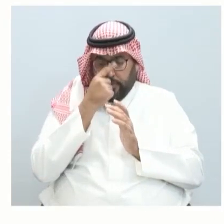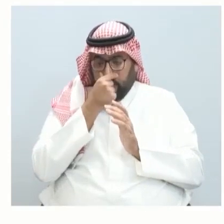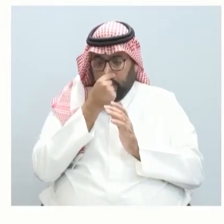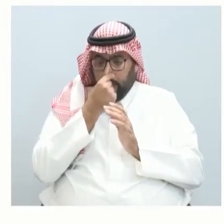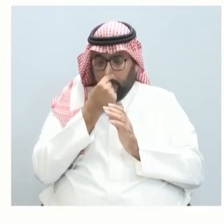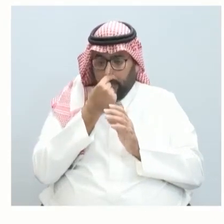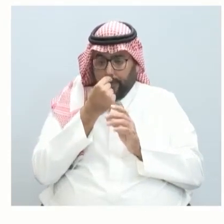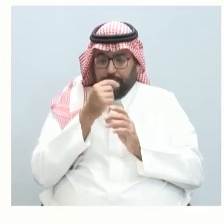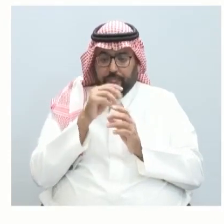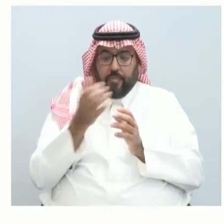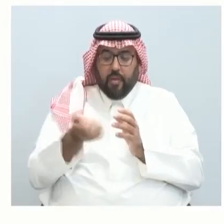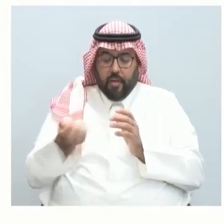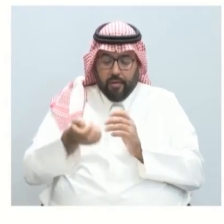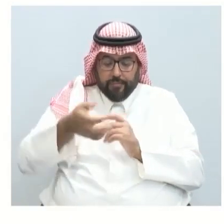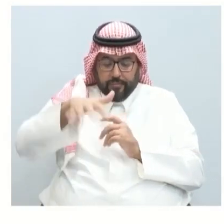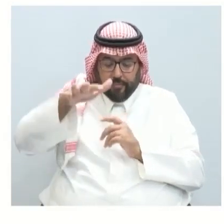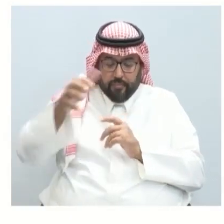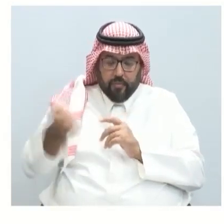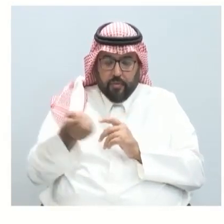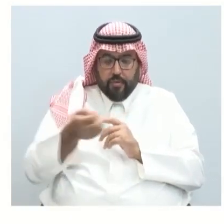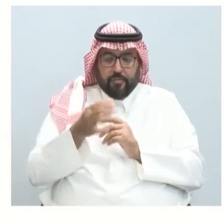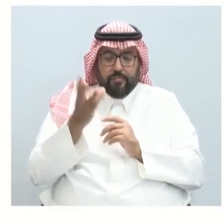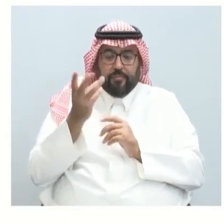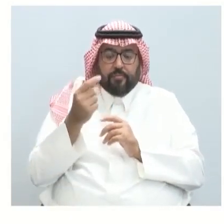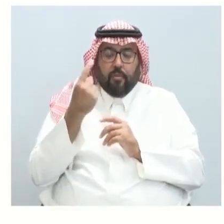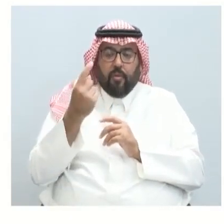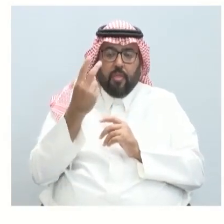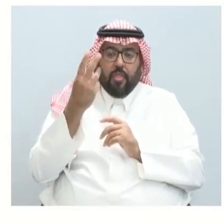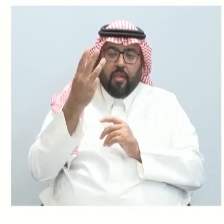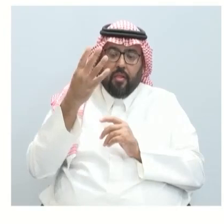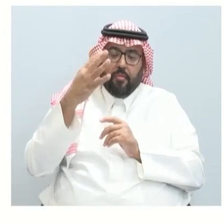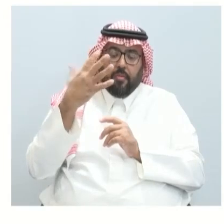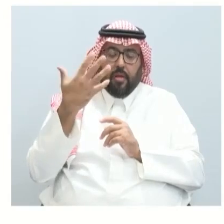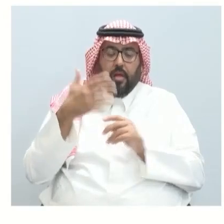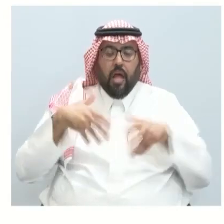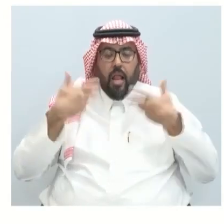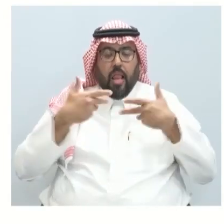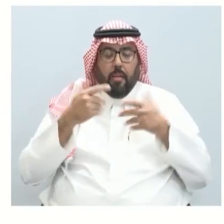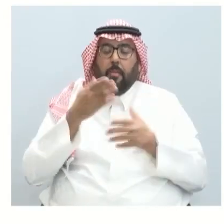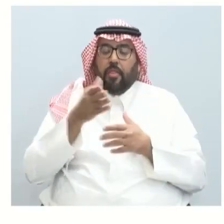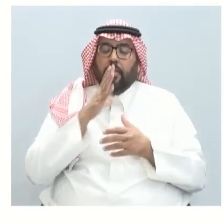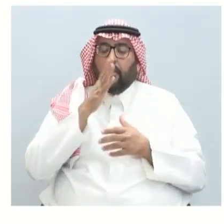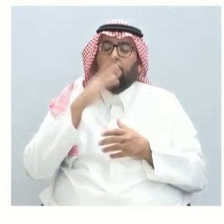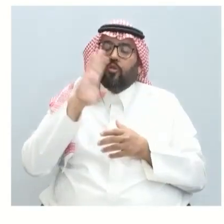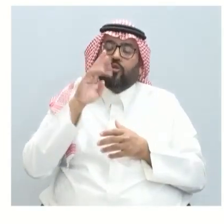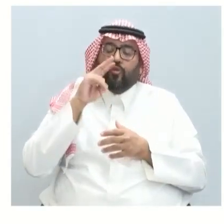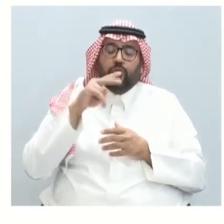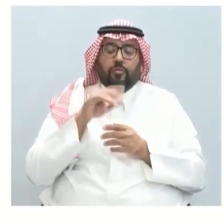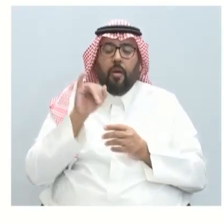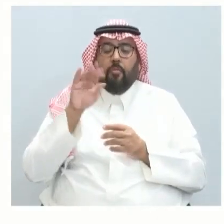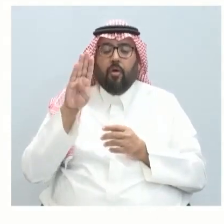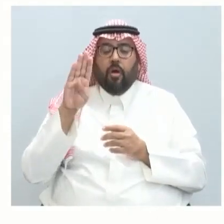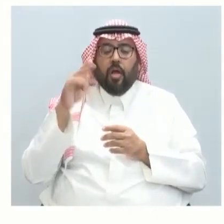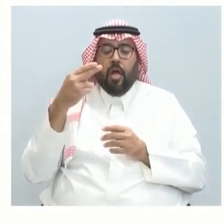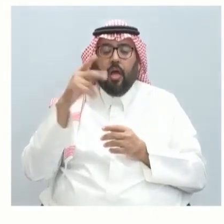مبدعين المكعب الارقام مكعب الارقام نجده في كثير من الالعاب ابنائي هذا نسميه مكعب وهو